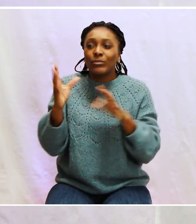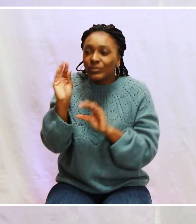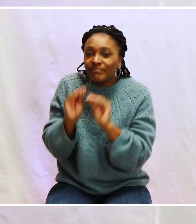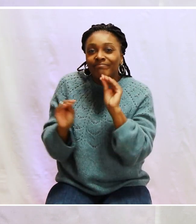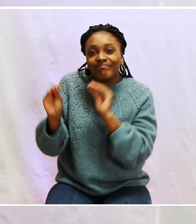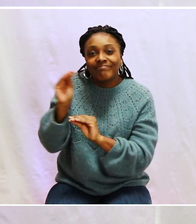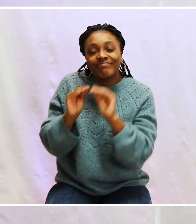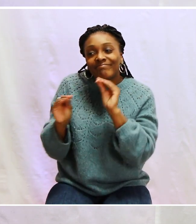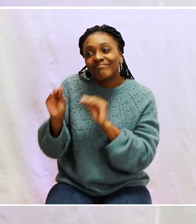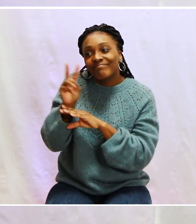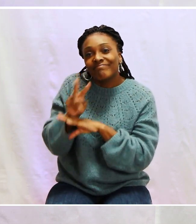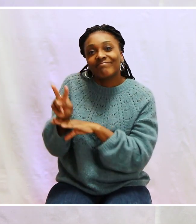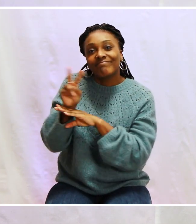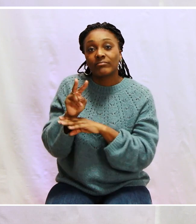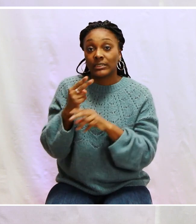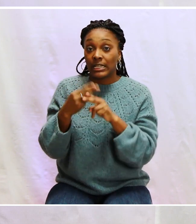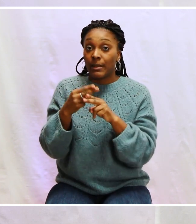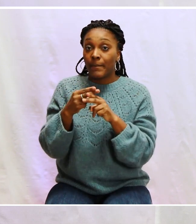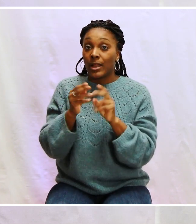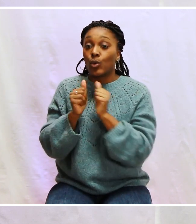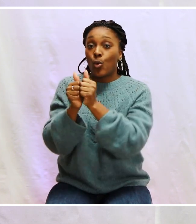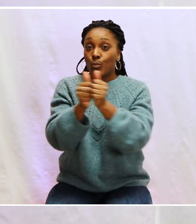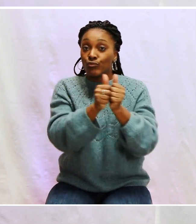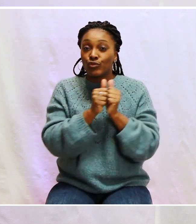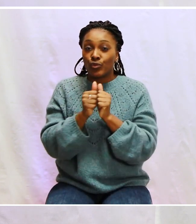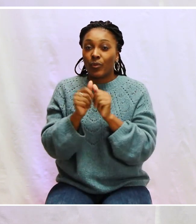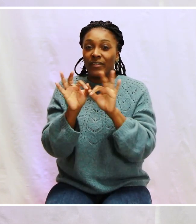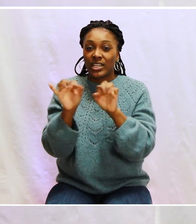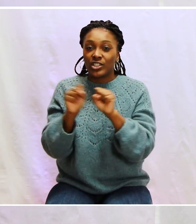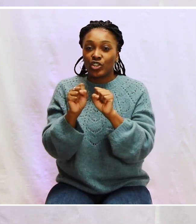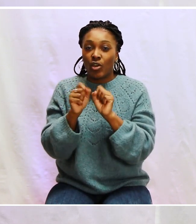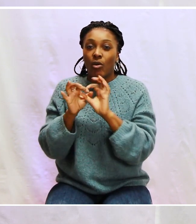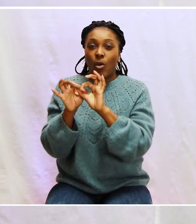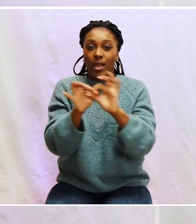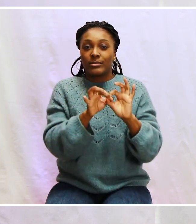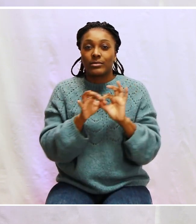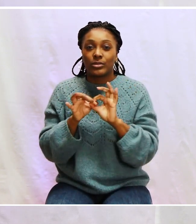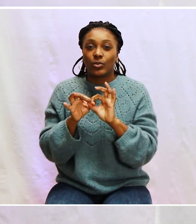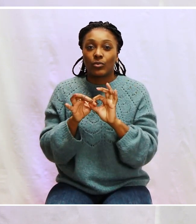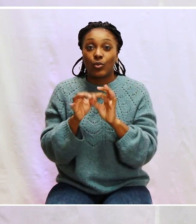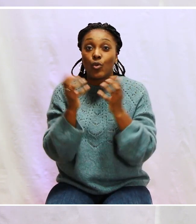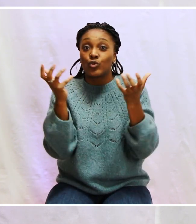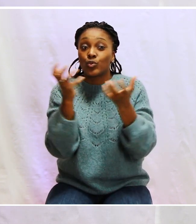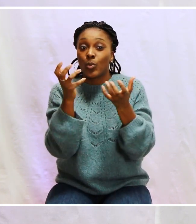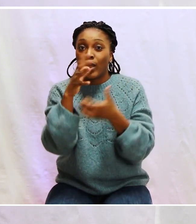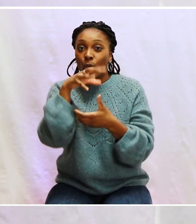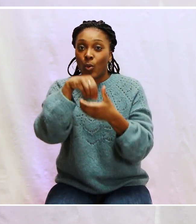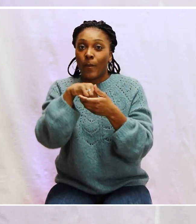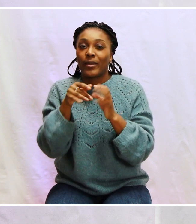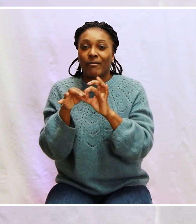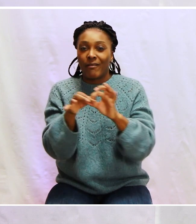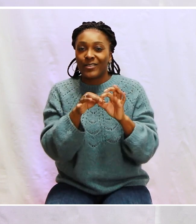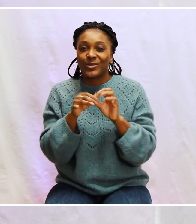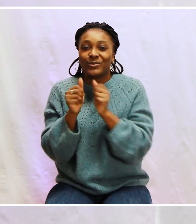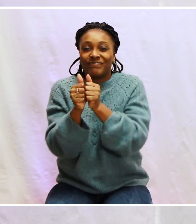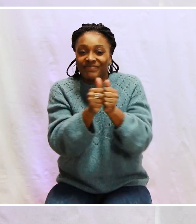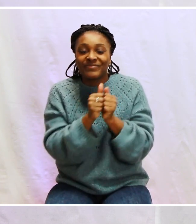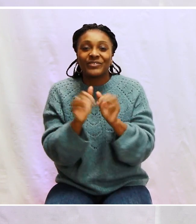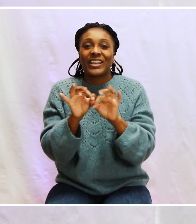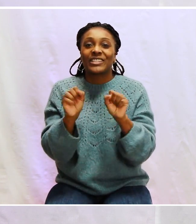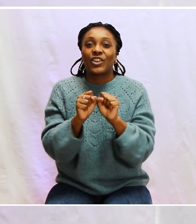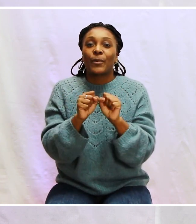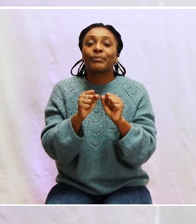continuelle. Ça s'appelle la communion fraternelle. En fait, le souhait fait partie de la communion fraternelle. La Bible nous dit que,